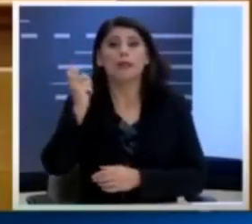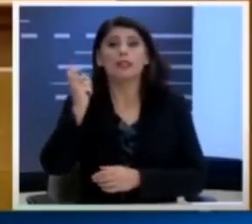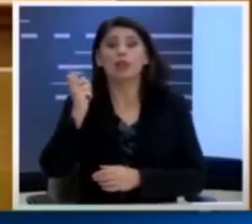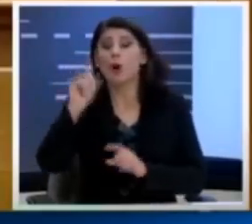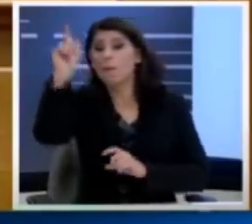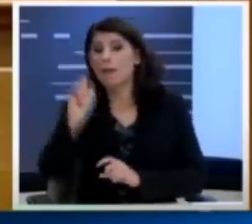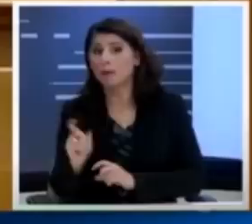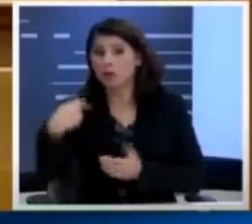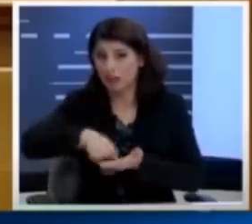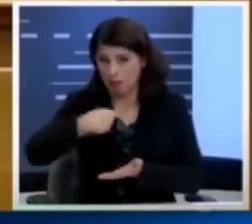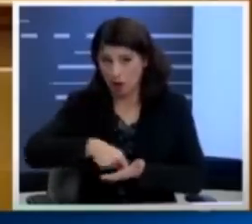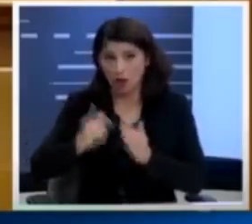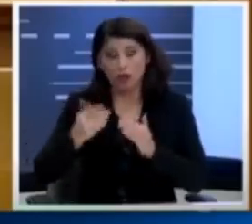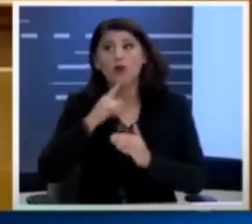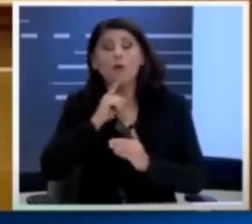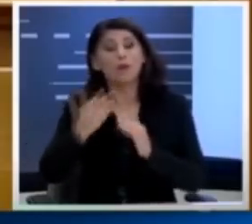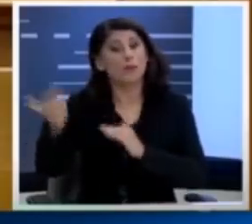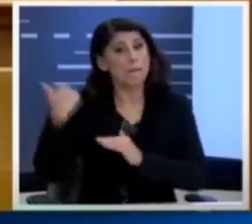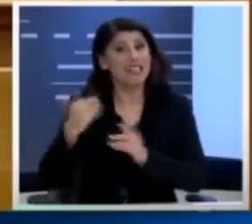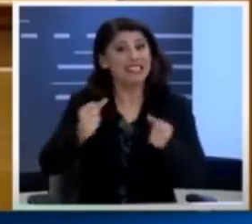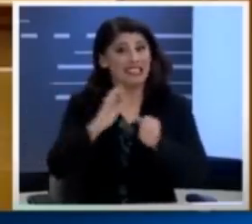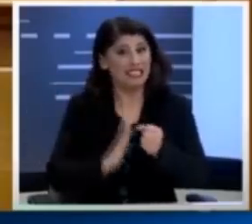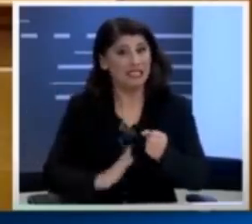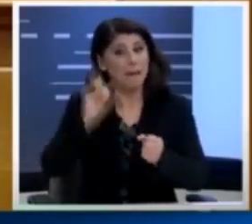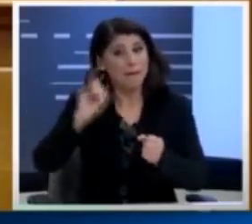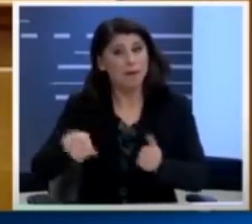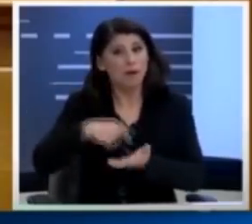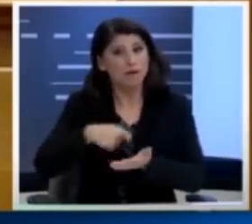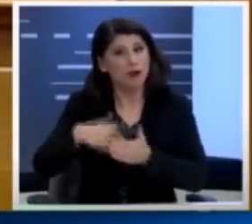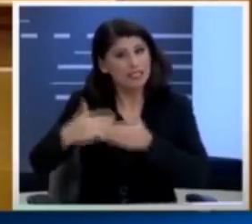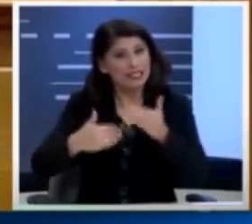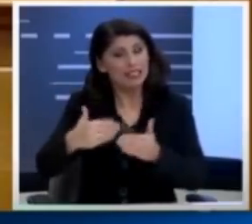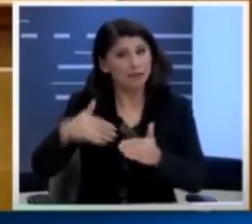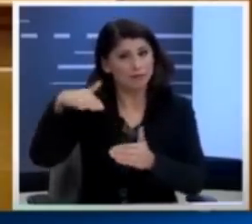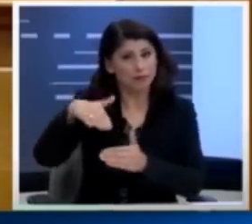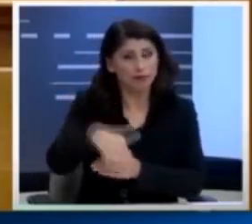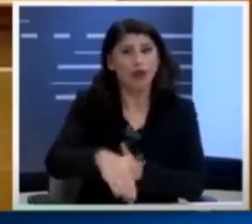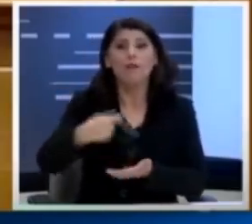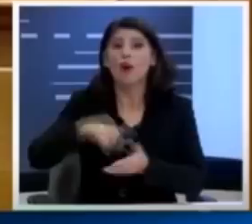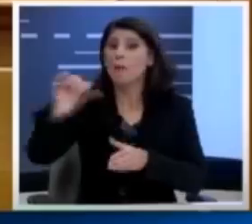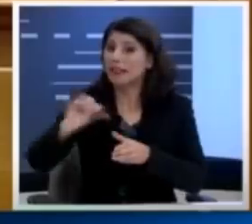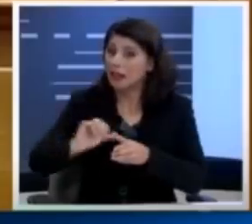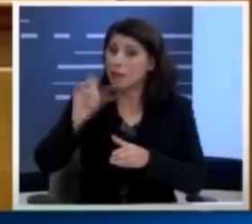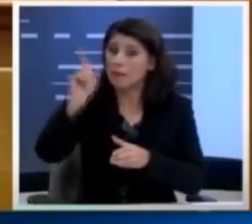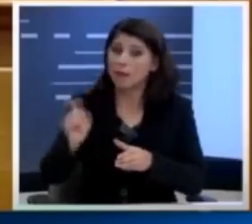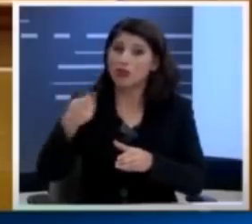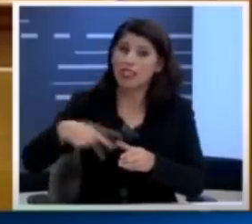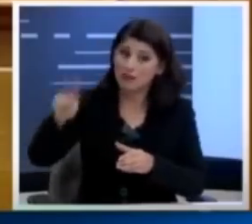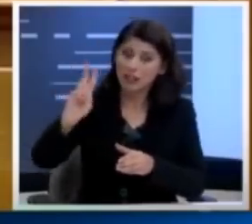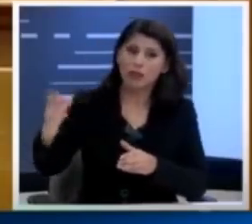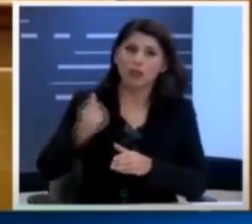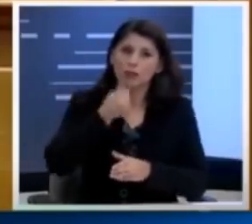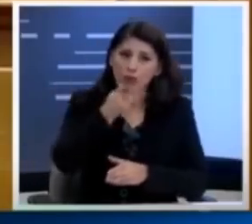πριν την κρίση? Μήπως θα μειωθούν ουσιαστικά οι φόροι, ο ΦΠΑ, ο φόρος στο πετρέλαιο? Μήπως θα αυξηθούν